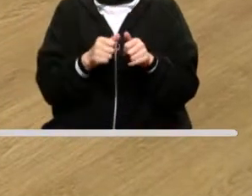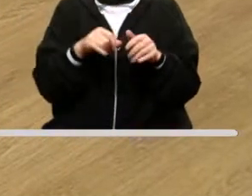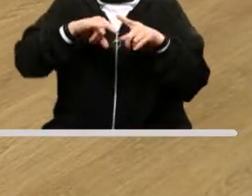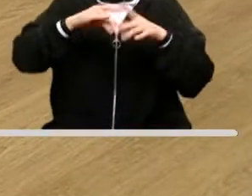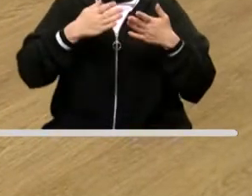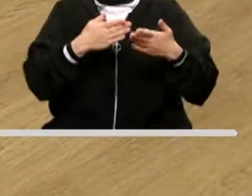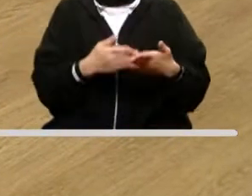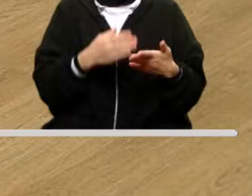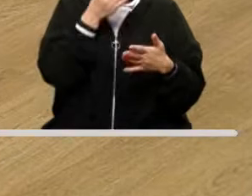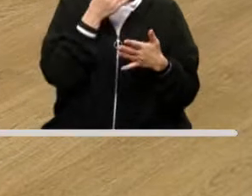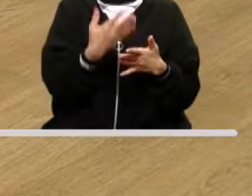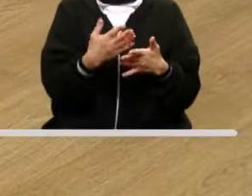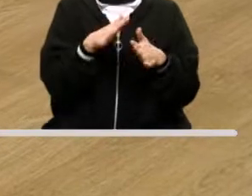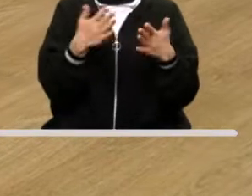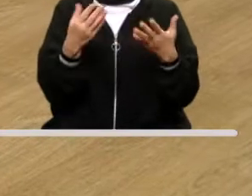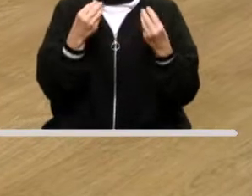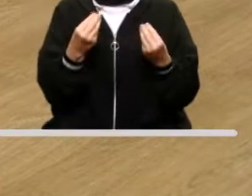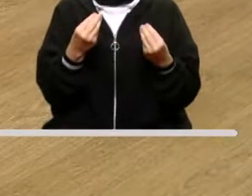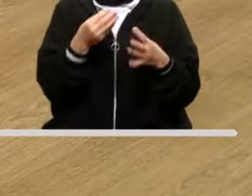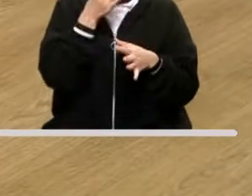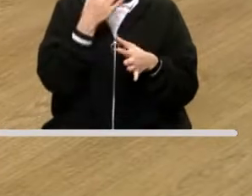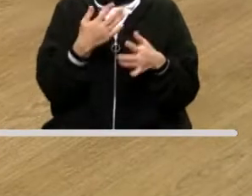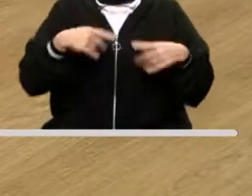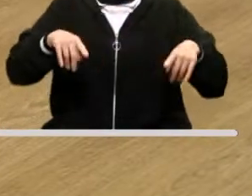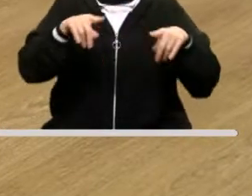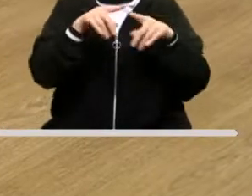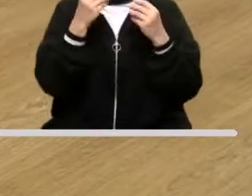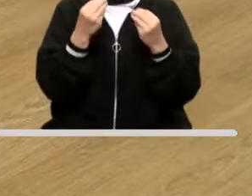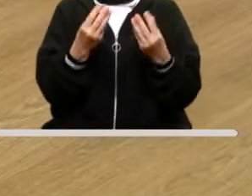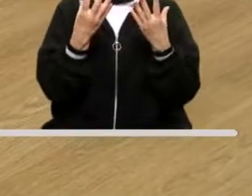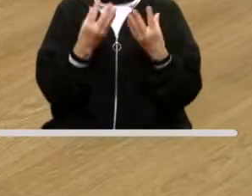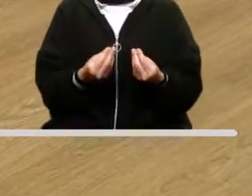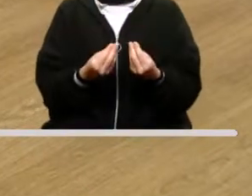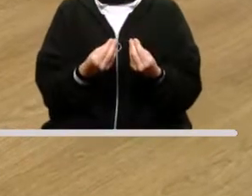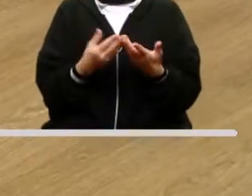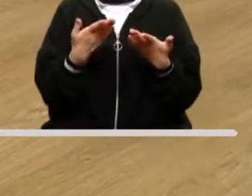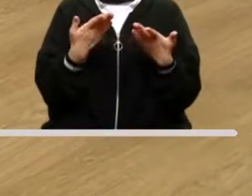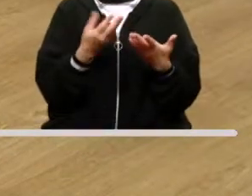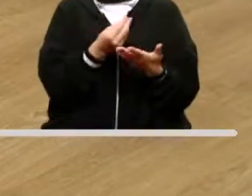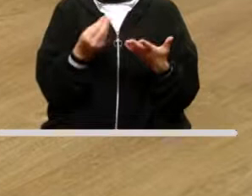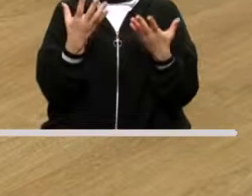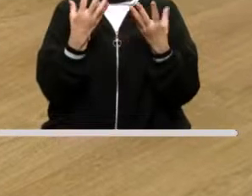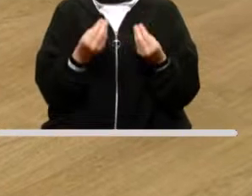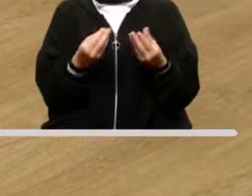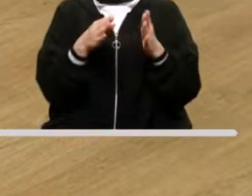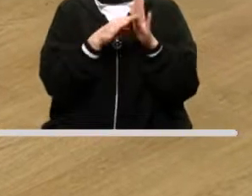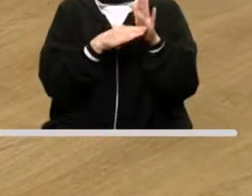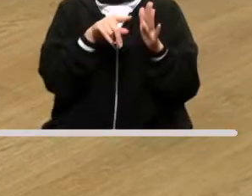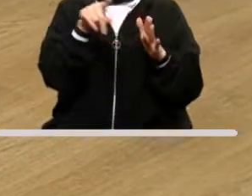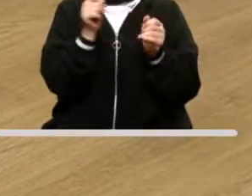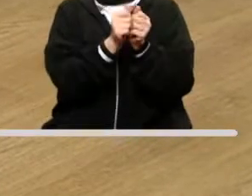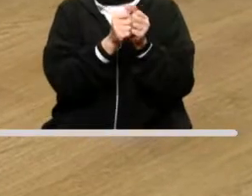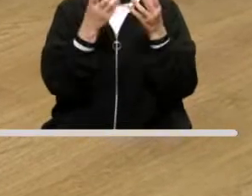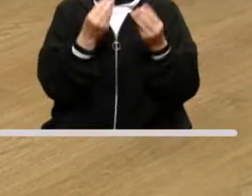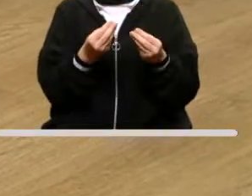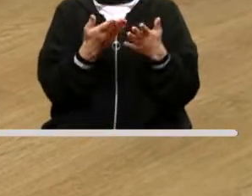Teşekkür ederim. İyi yayınlar diliyorum. Sağ olun. Siz nasılsınız? Çok sağ olun. Bizler de iyiyiz. Teşekkür ediyoruz. Bayağı oldu sizinle yayın yapalı. Evet. Üzerinden biraz vakit geçti. Bunun